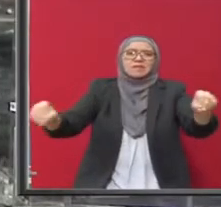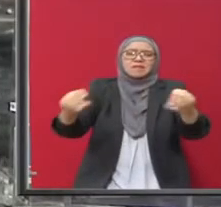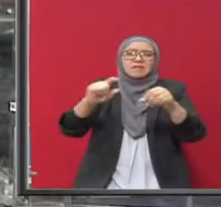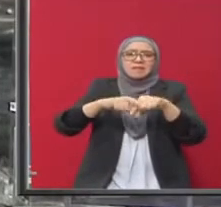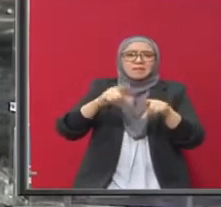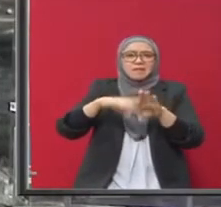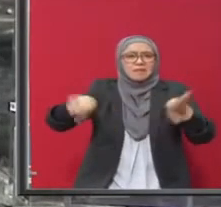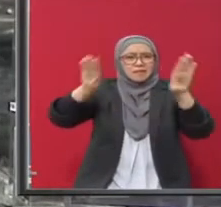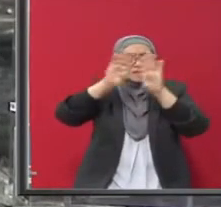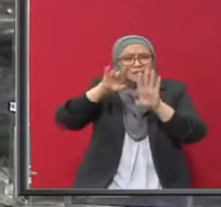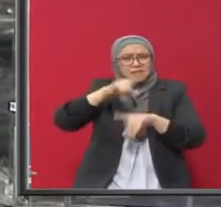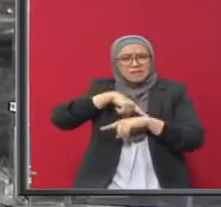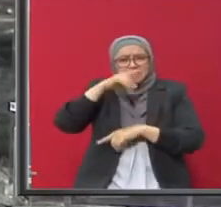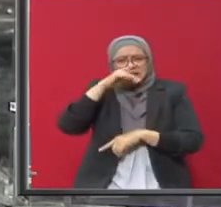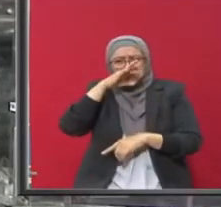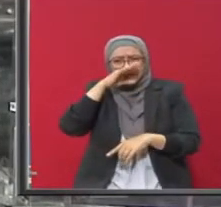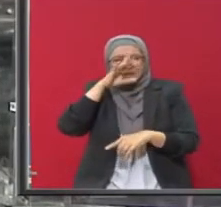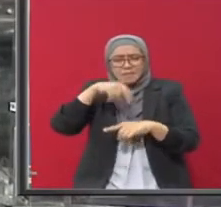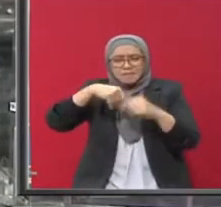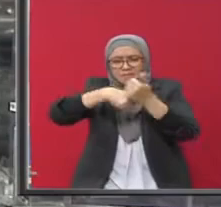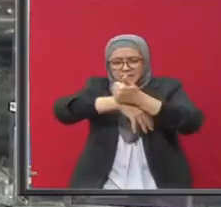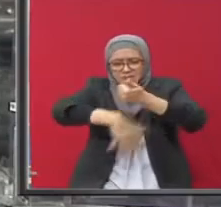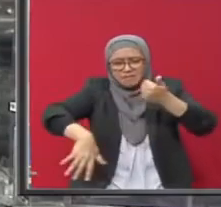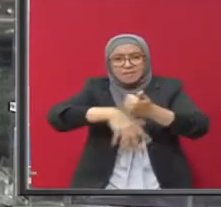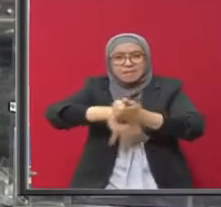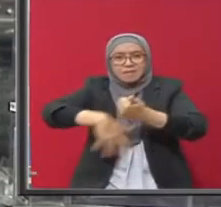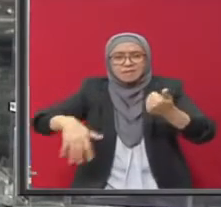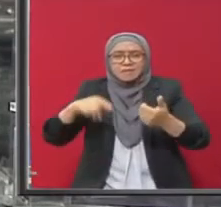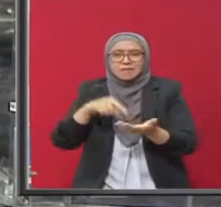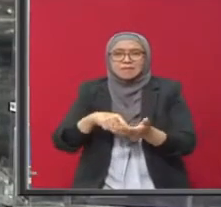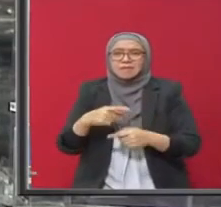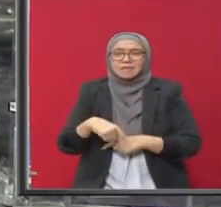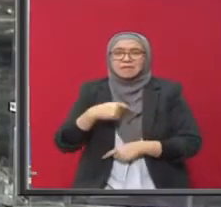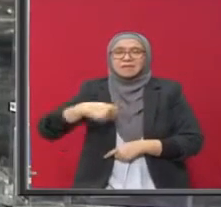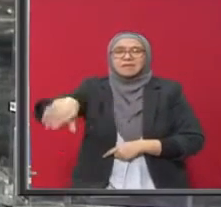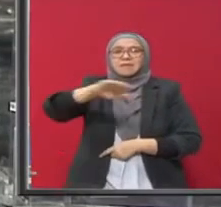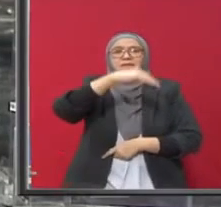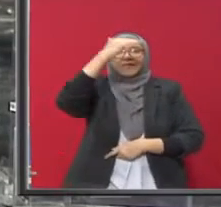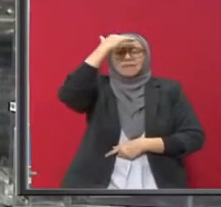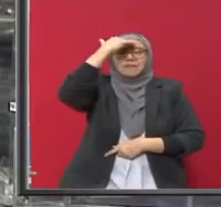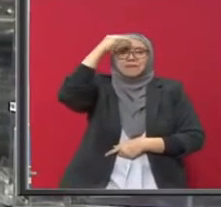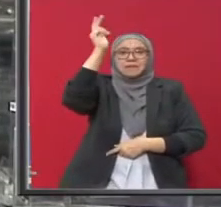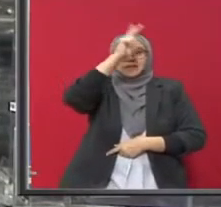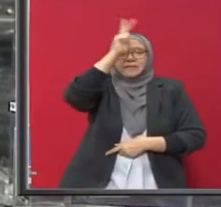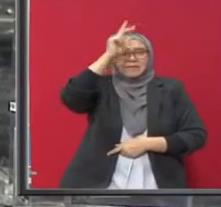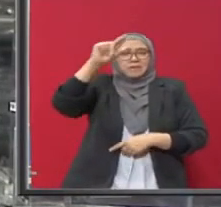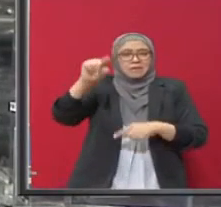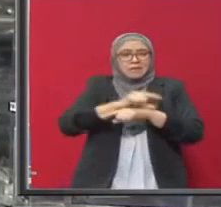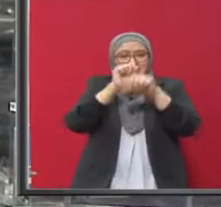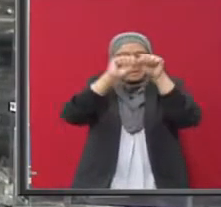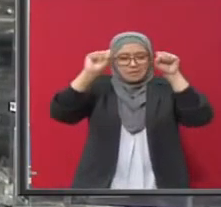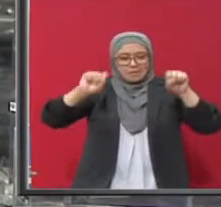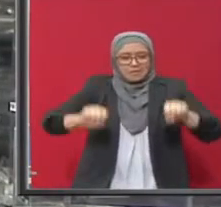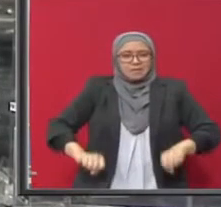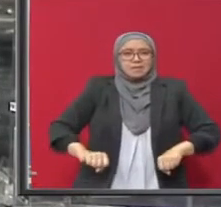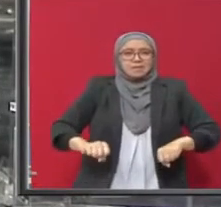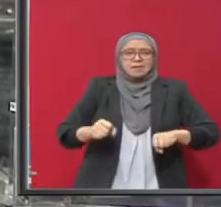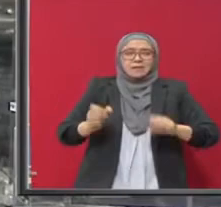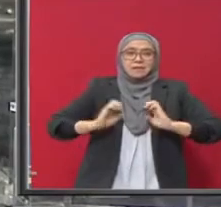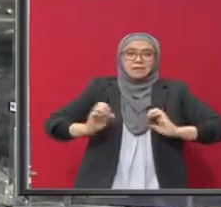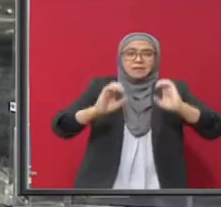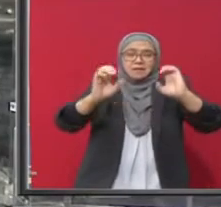Seperti mana yang telah kita sedia maklum, kerajaan telah melaksanakan sistem panggilan kecemasan menggunakan satu nombor